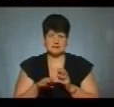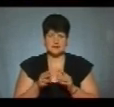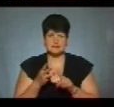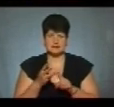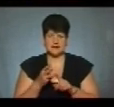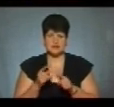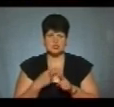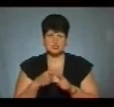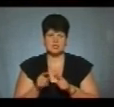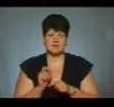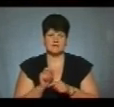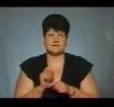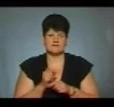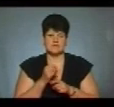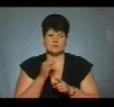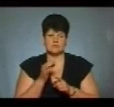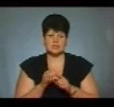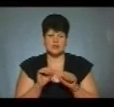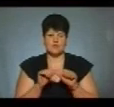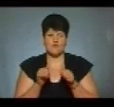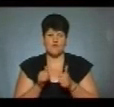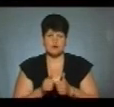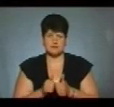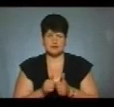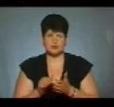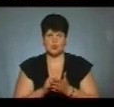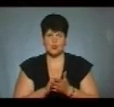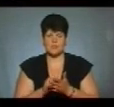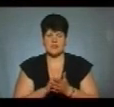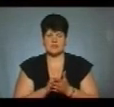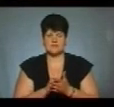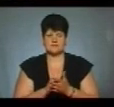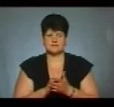чи відповідає оформлення документів